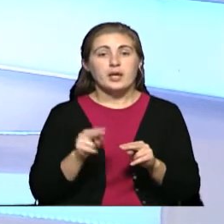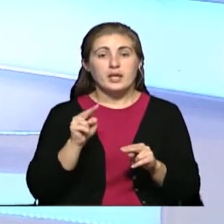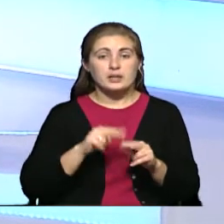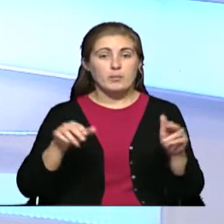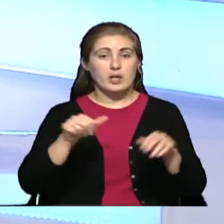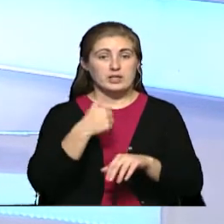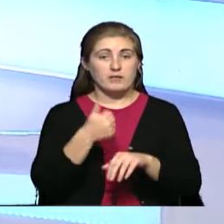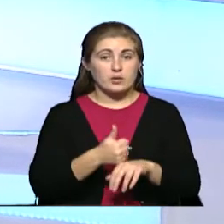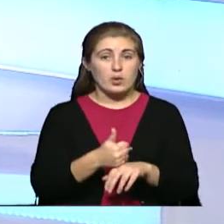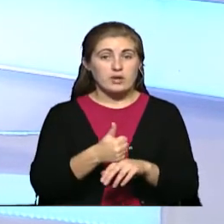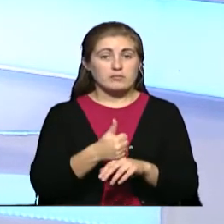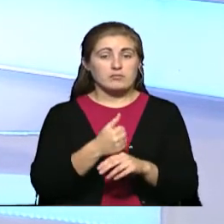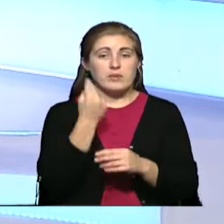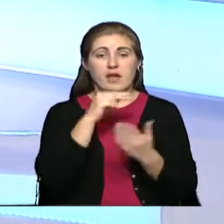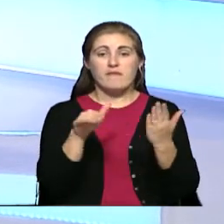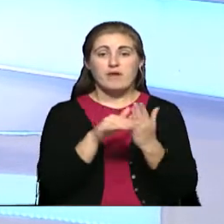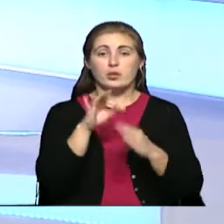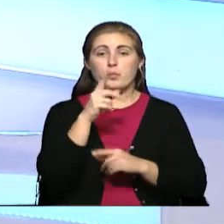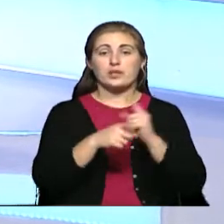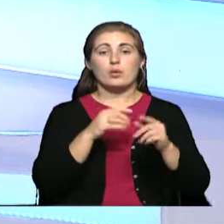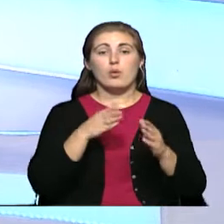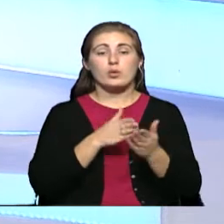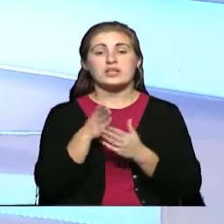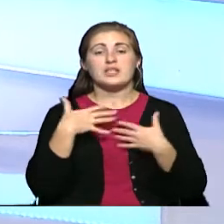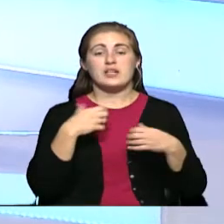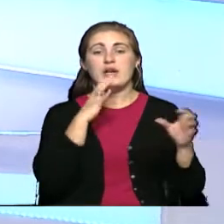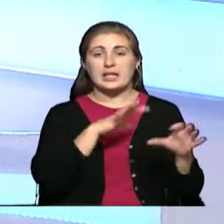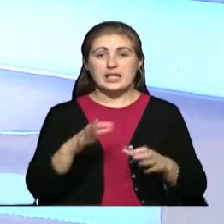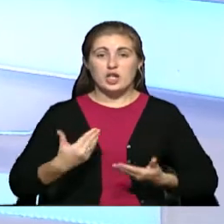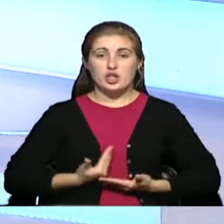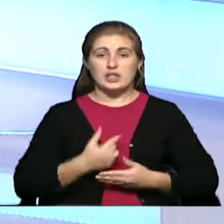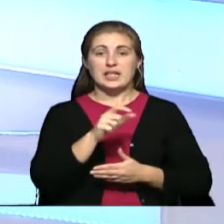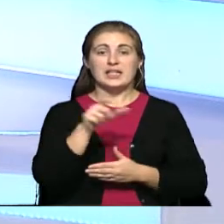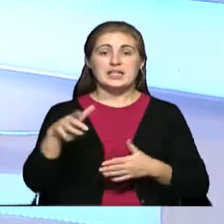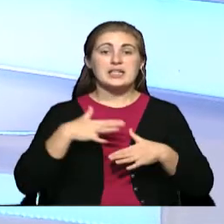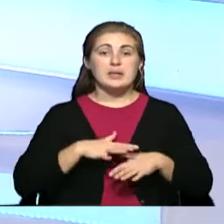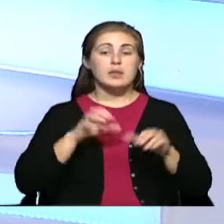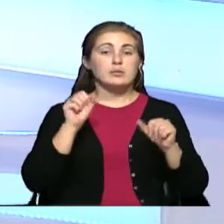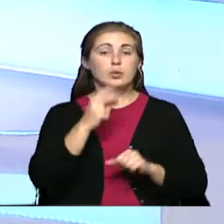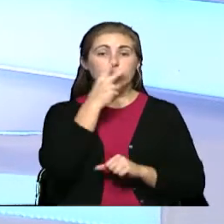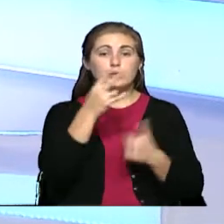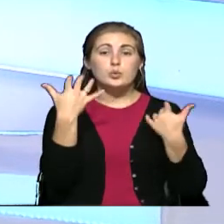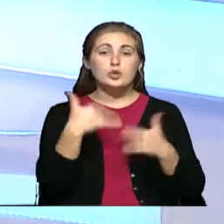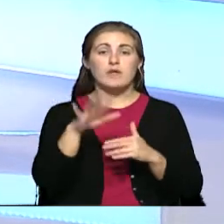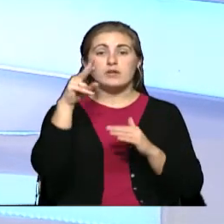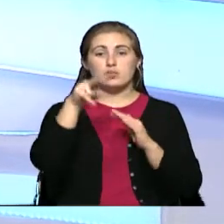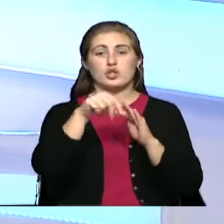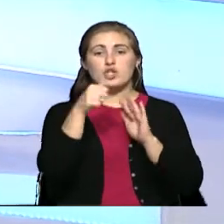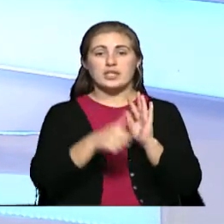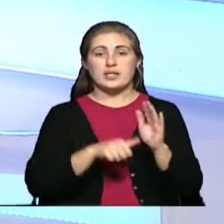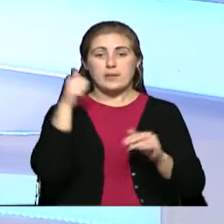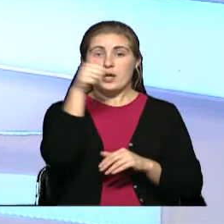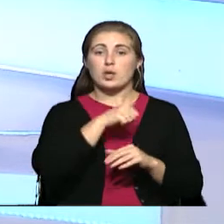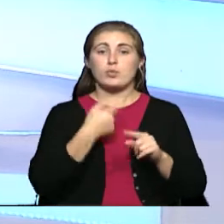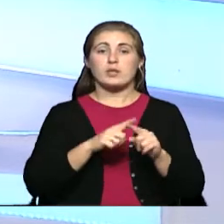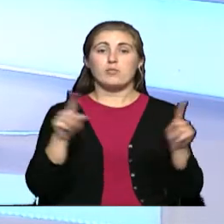основной эффект от модернизации отрасли здравоохранения жители Крыма они смогут увидеть уже в 2016 году. Потому